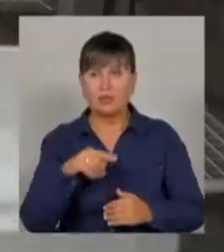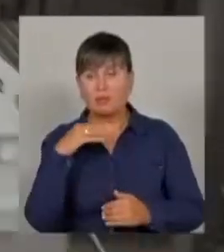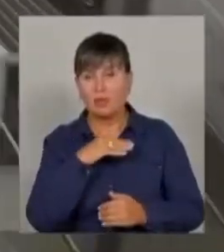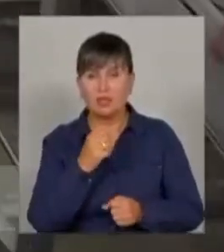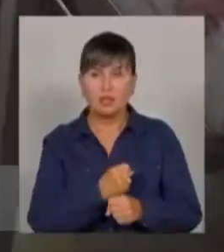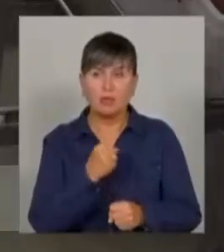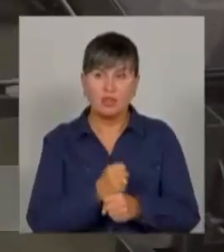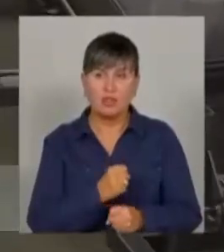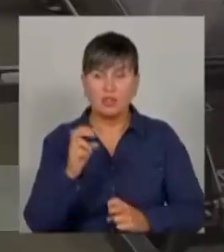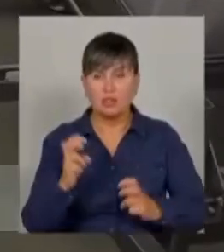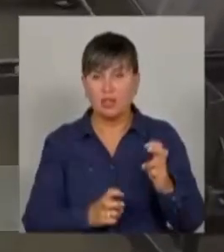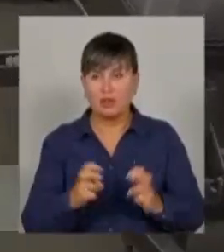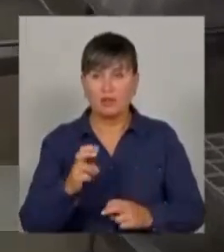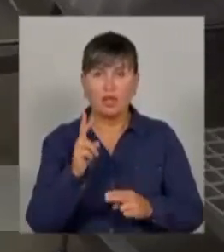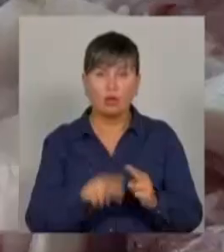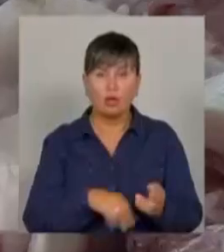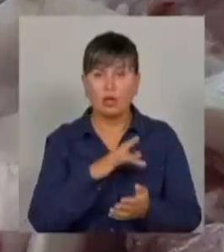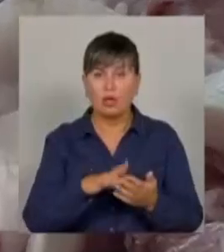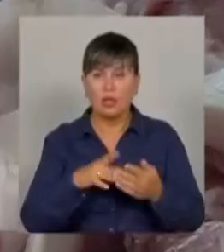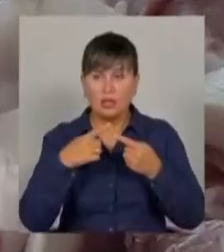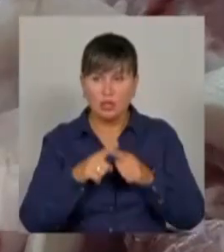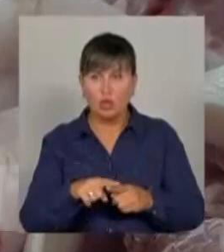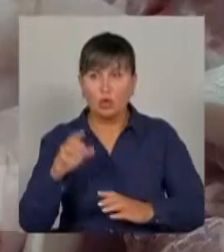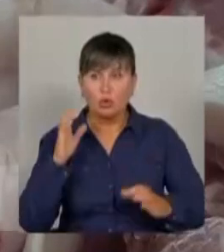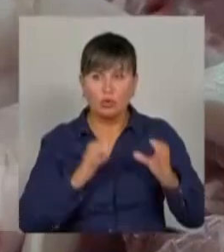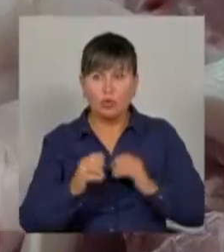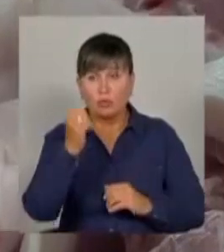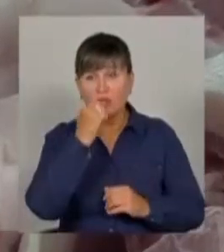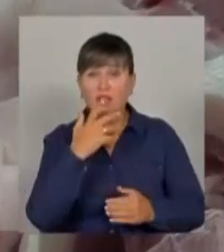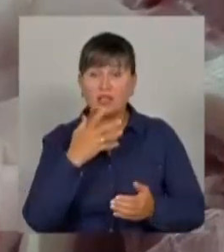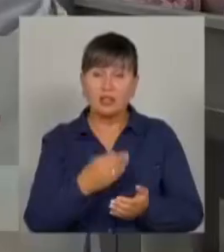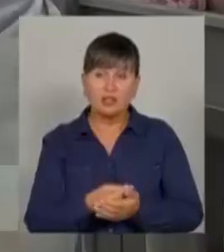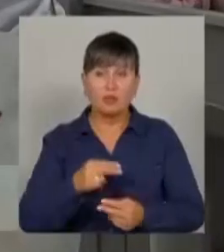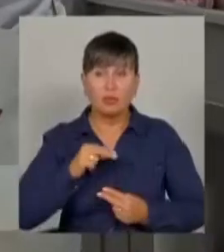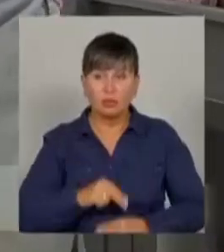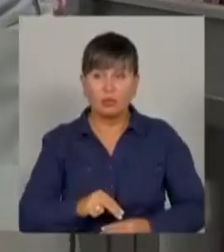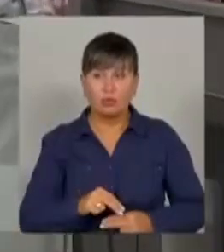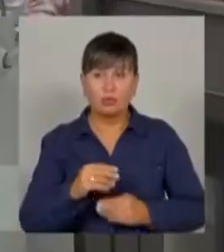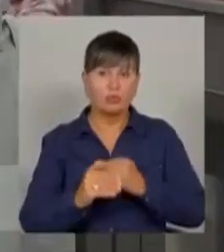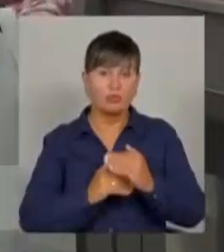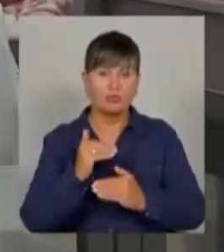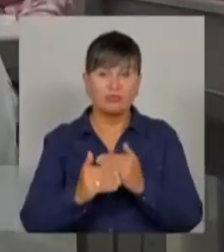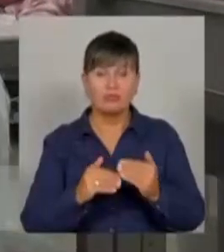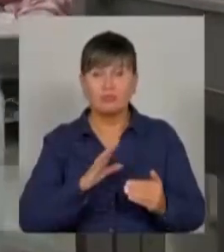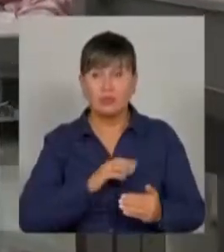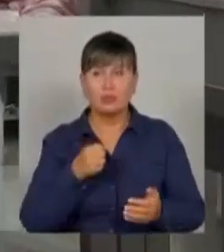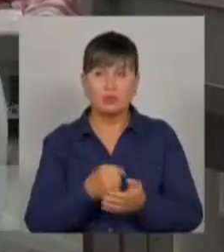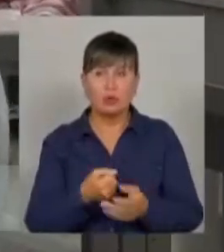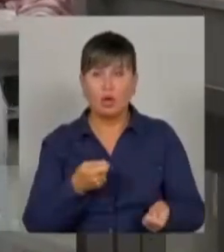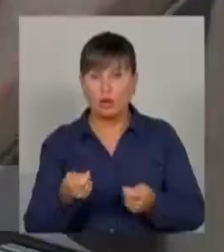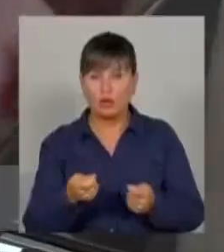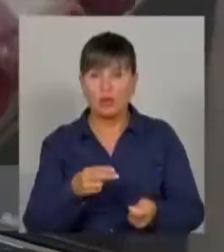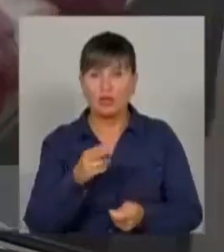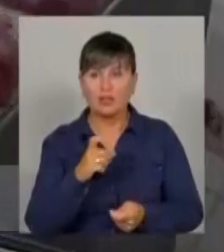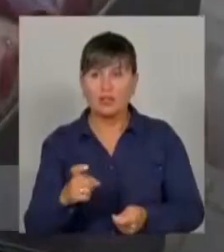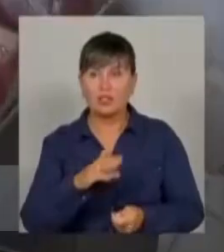мясоперерабатывающем заводе окончила городской технологический университет благодаря своему упорному труду поднялась от обычного рядового до руководителя